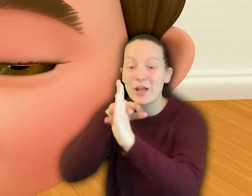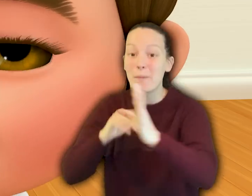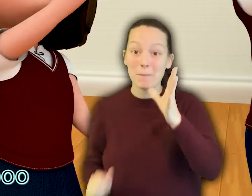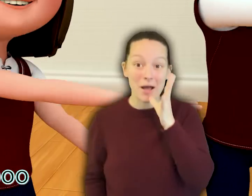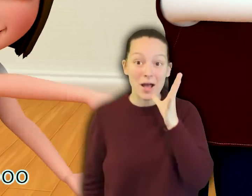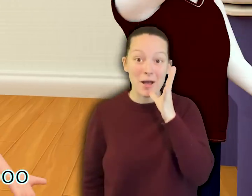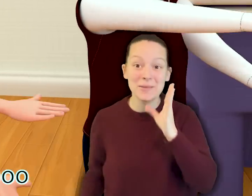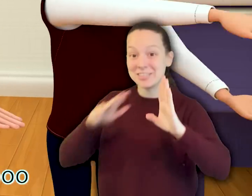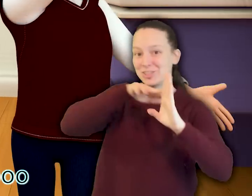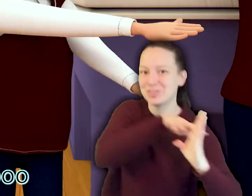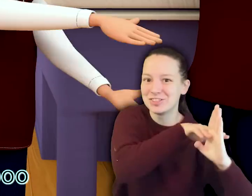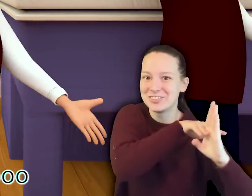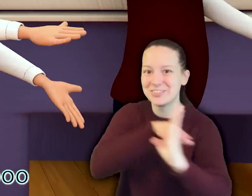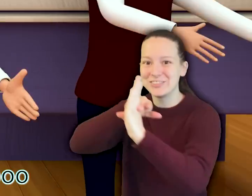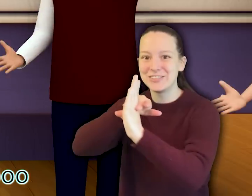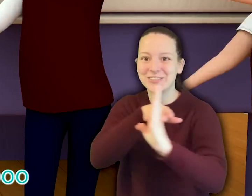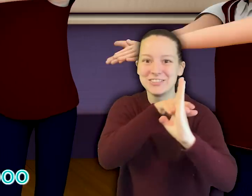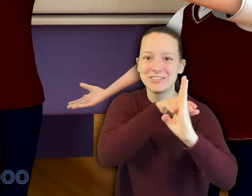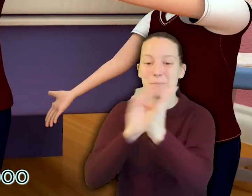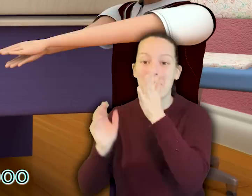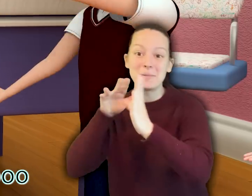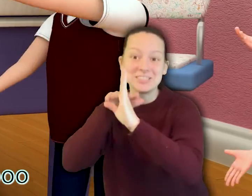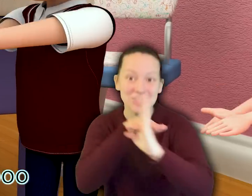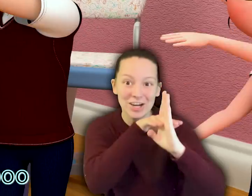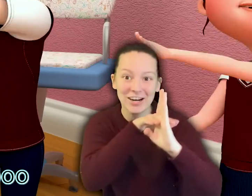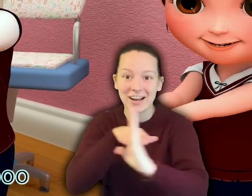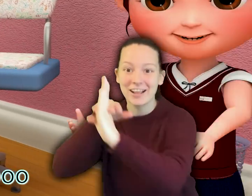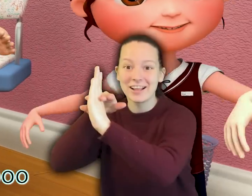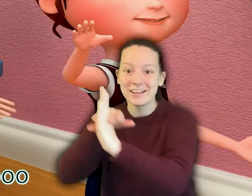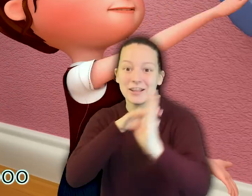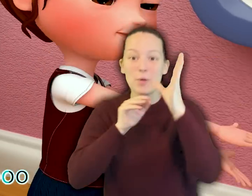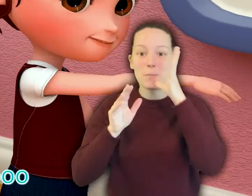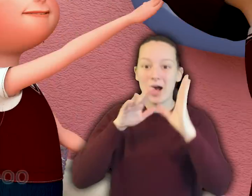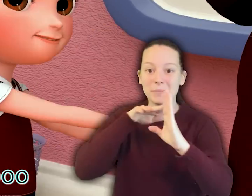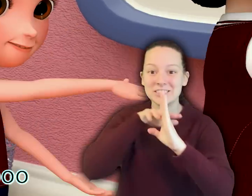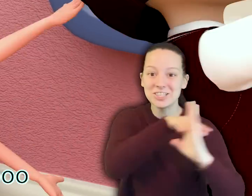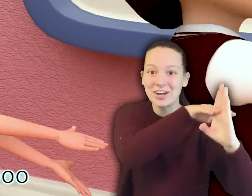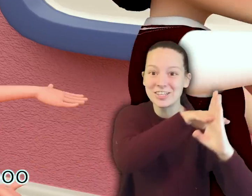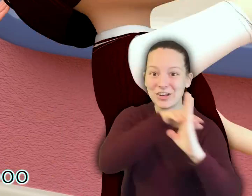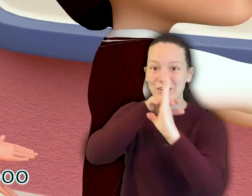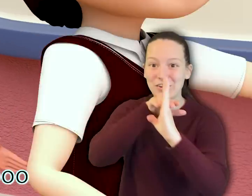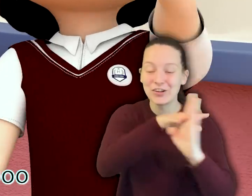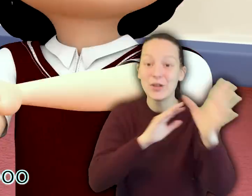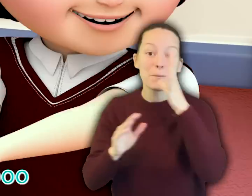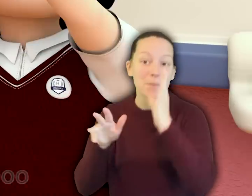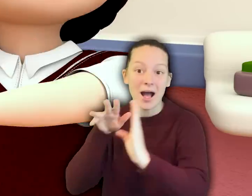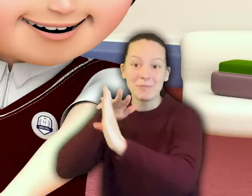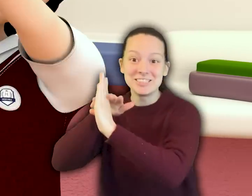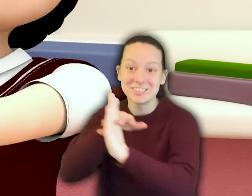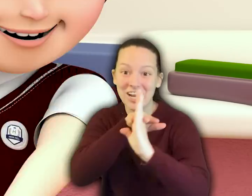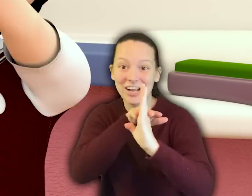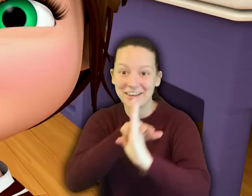shark mommy shark doo dooo doo doo doo dooo mommy shark doo dooo doo doo doo doo mommy shark doo doo doo doo doo